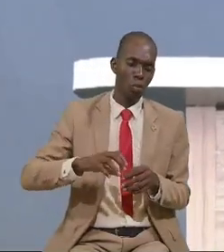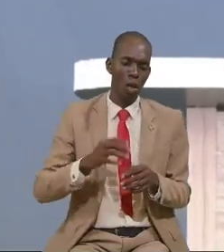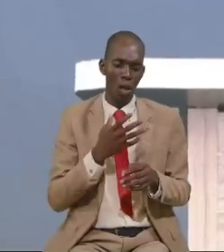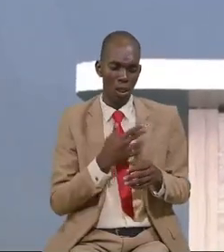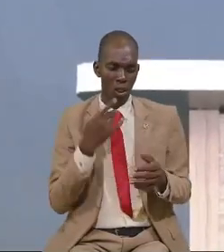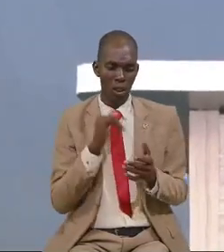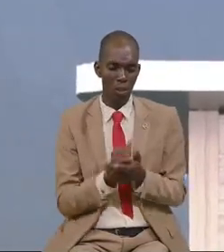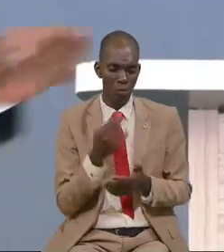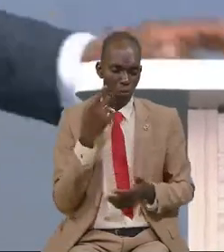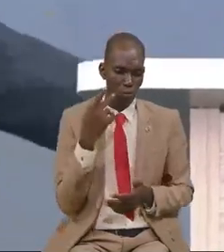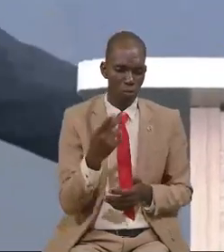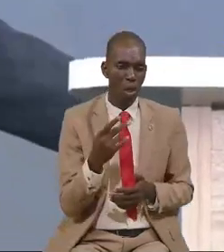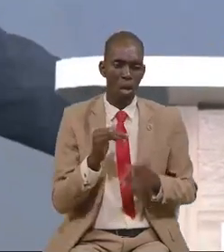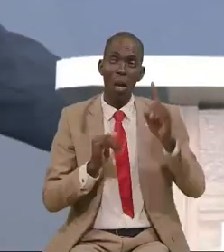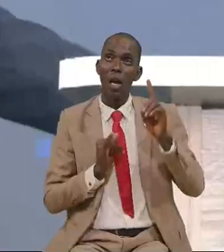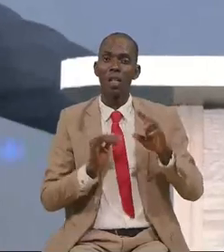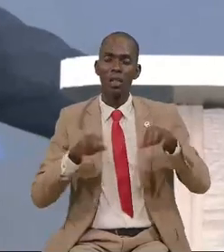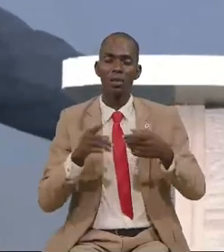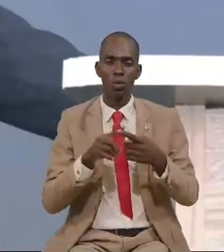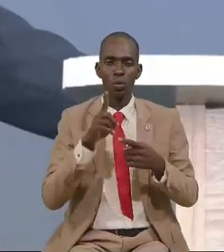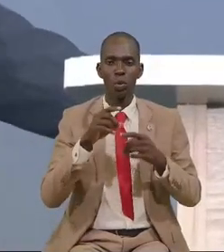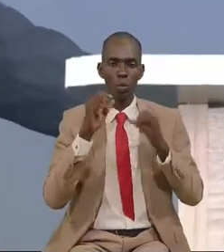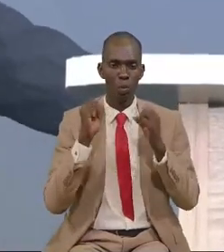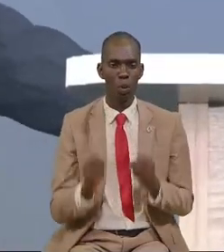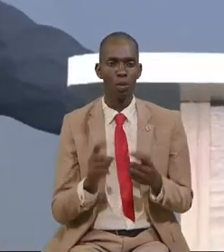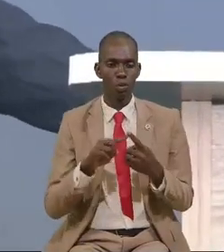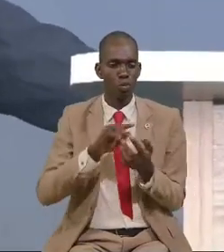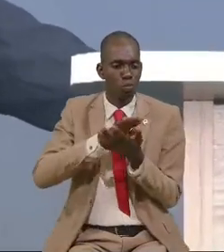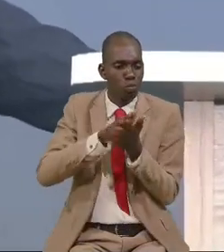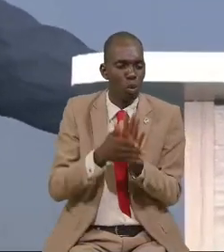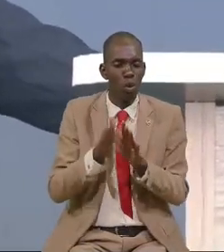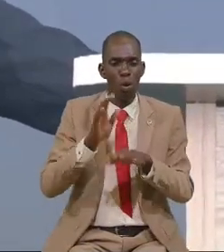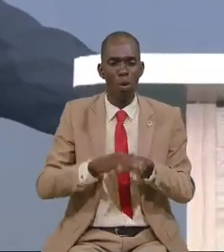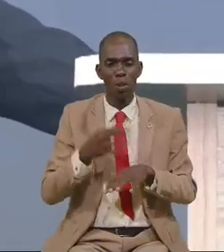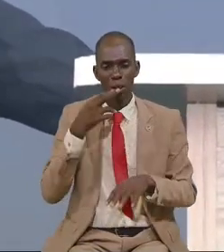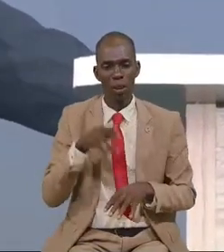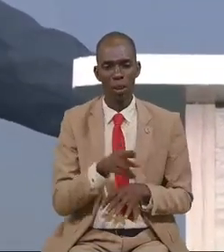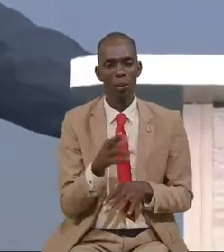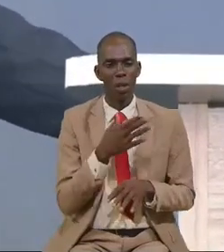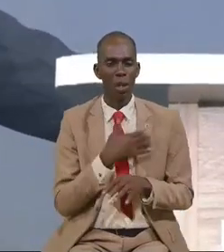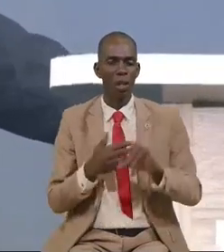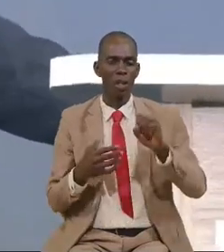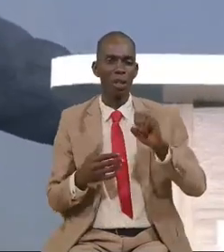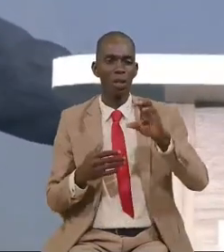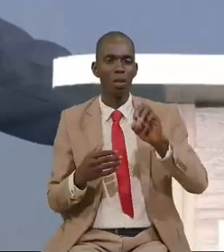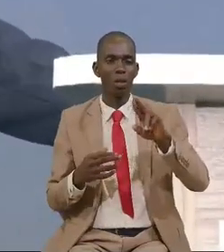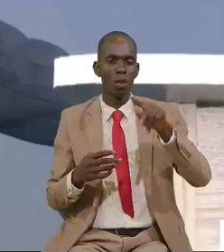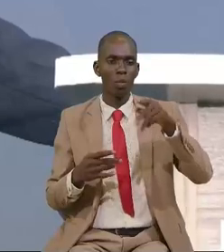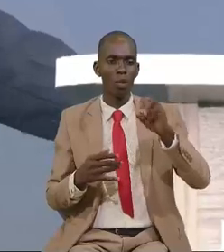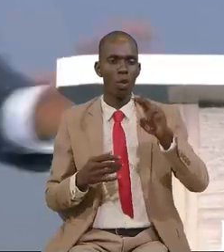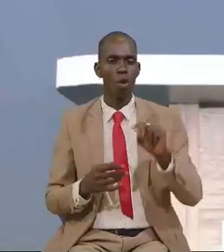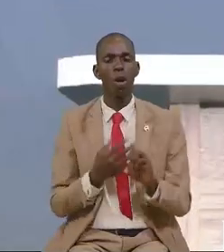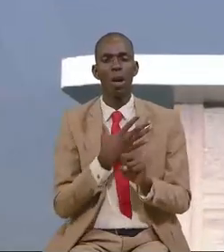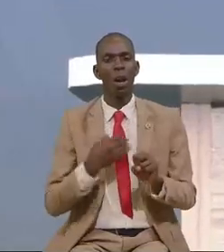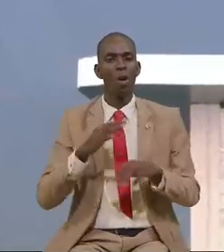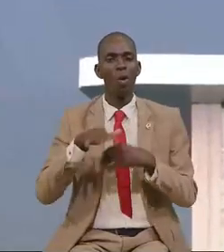pouvoir de marcher sur les serpents et les scorpions et sur toute la puissance de l'ennemi.